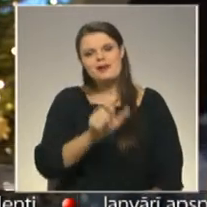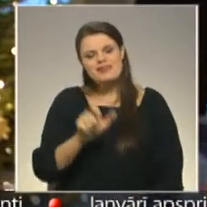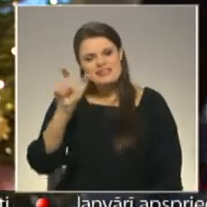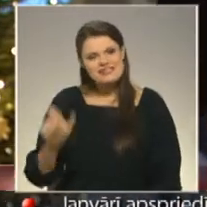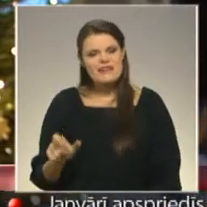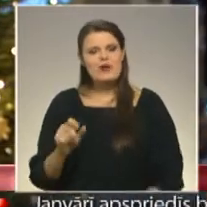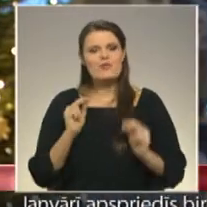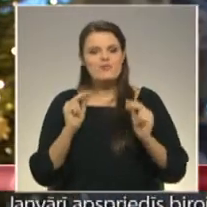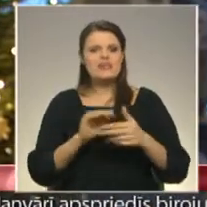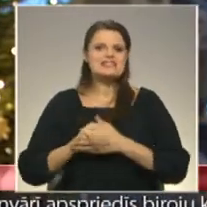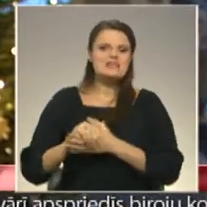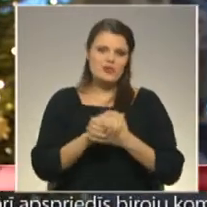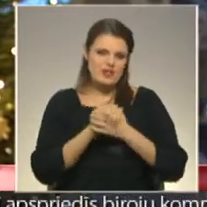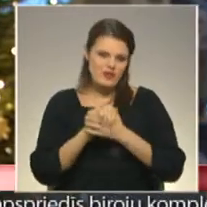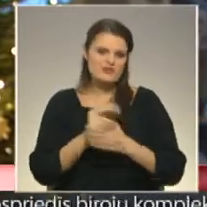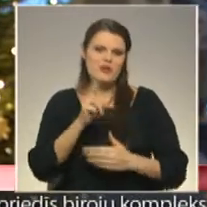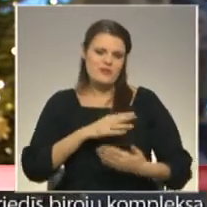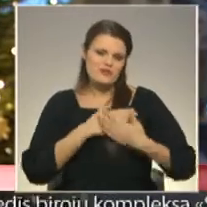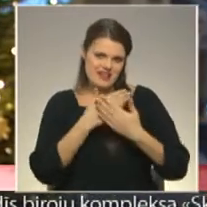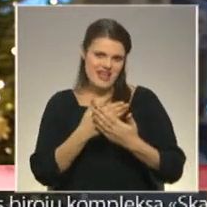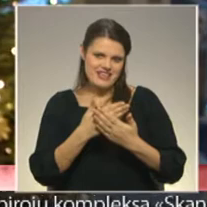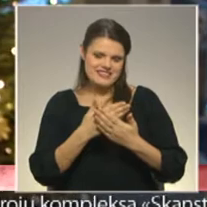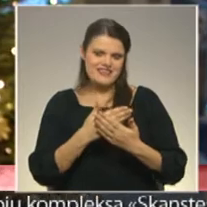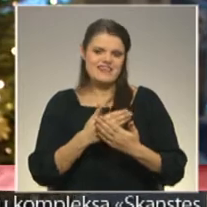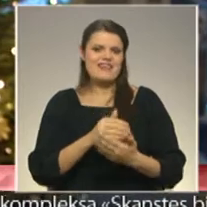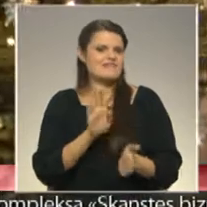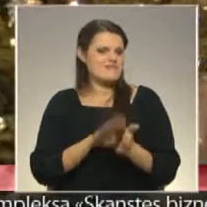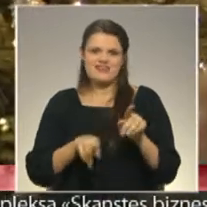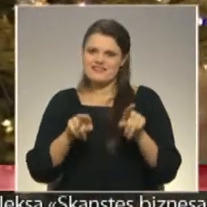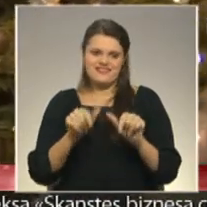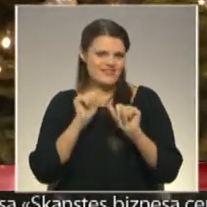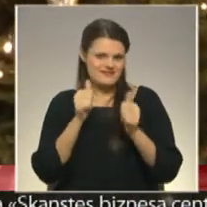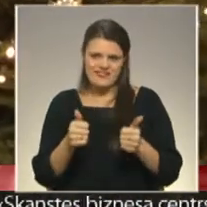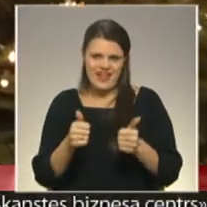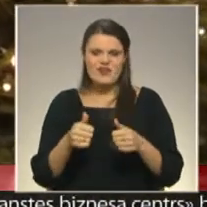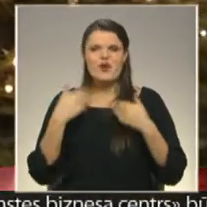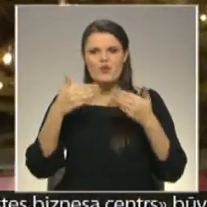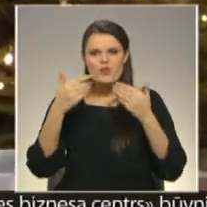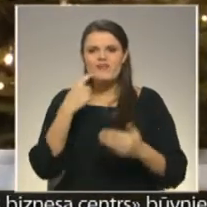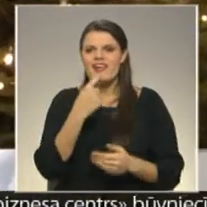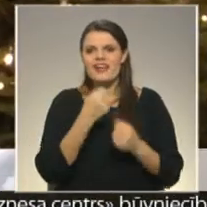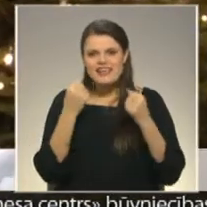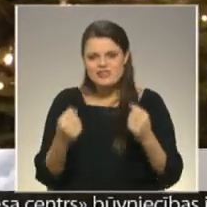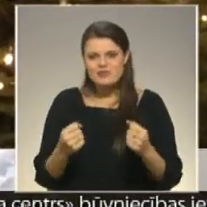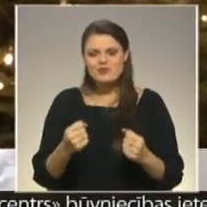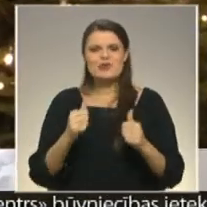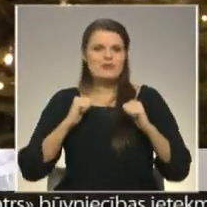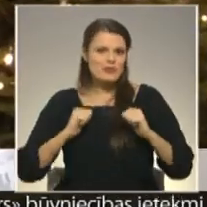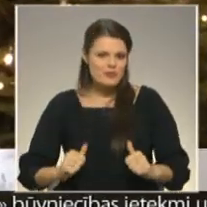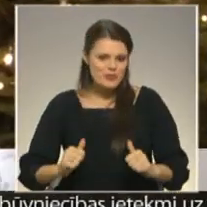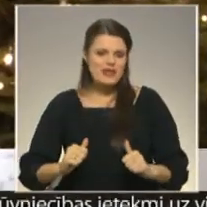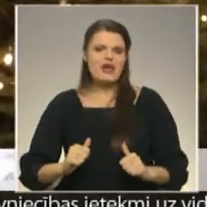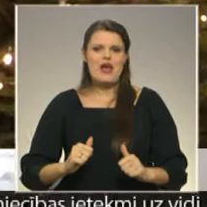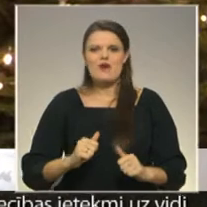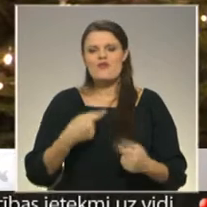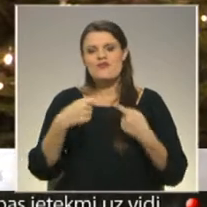un ticību draudzībai un mīlestībai. Kā bez tās? Es novēlu izturību, mieru, kā nu